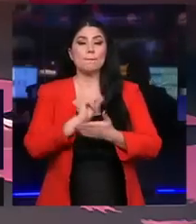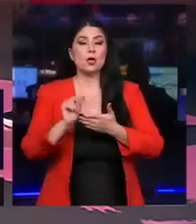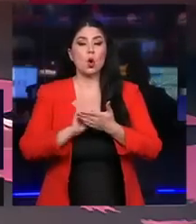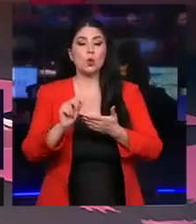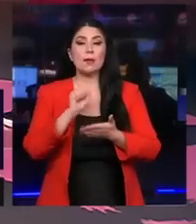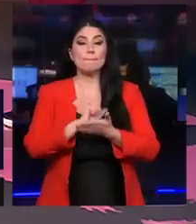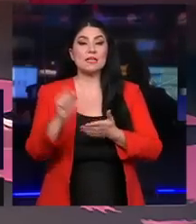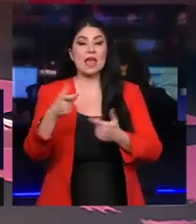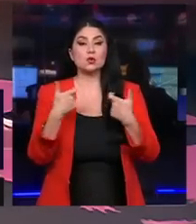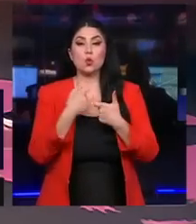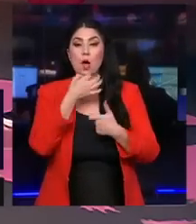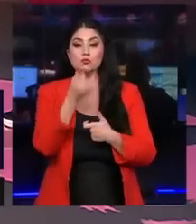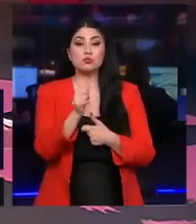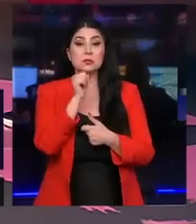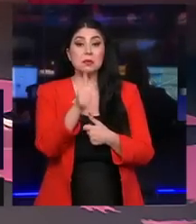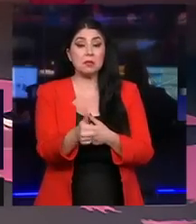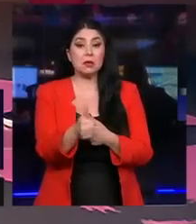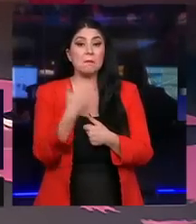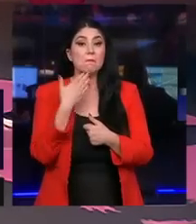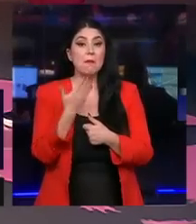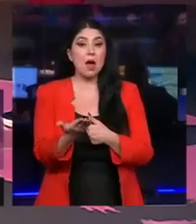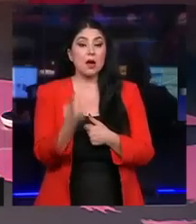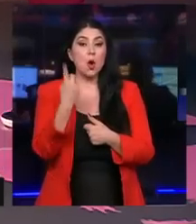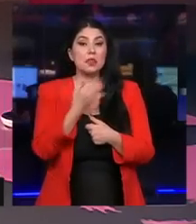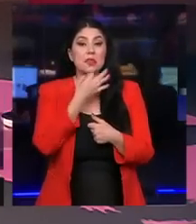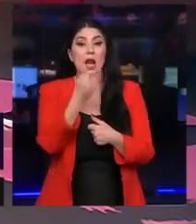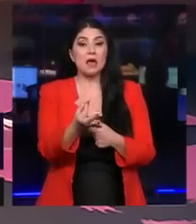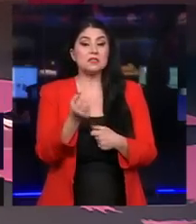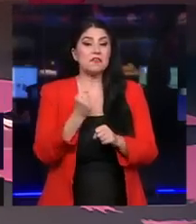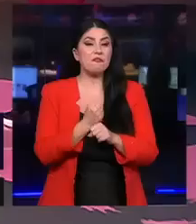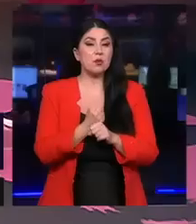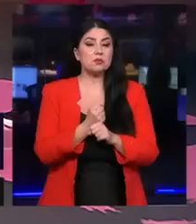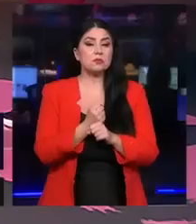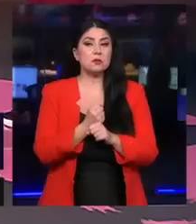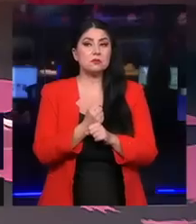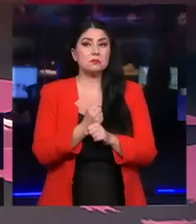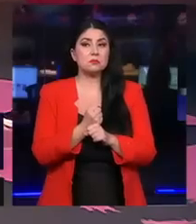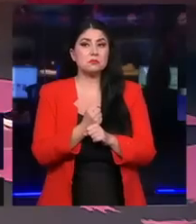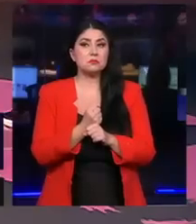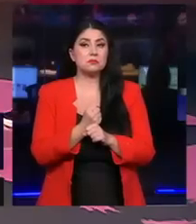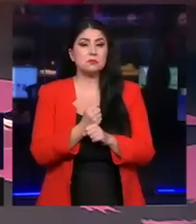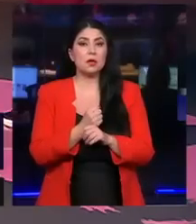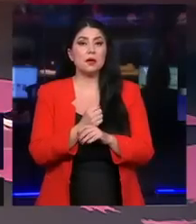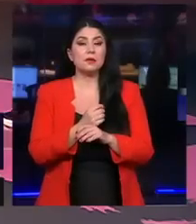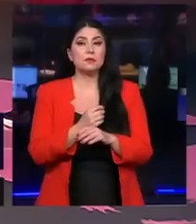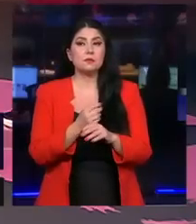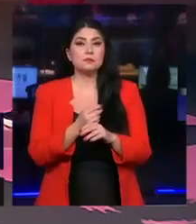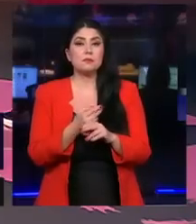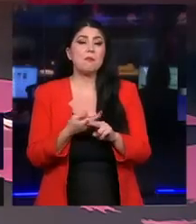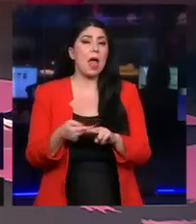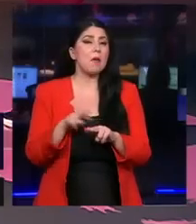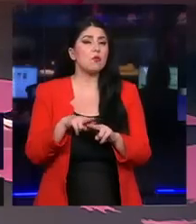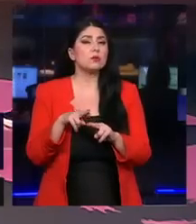nu a spus nimic. Pare așa o declarație făcută, lăsată, practic făcută mai degrabă